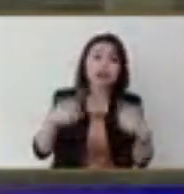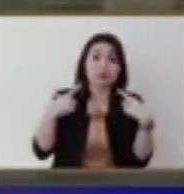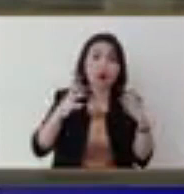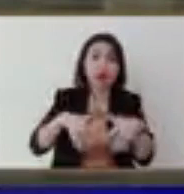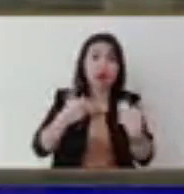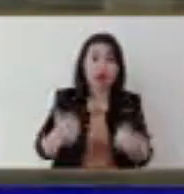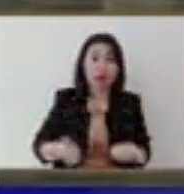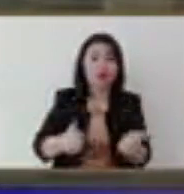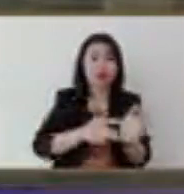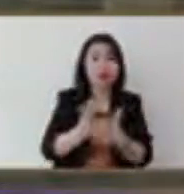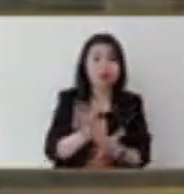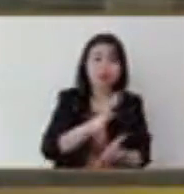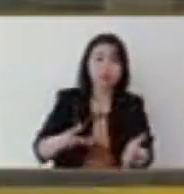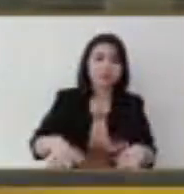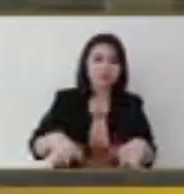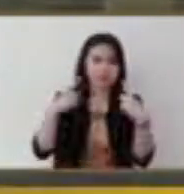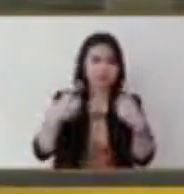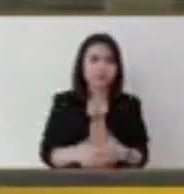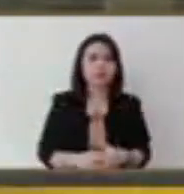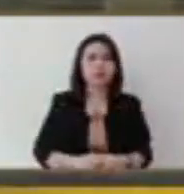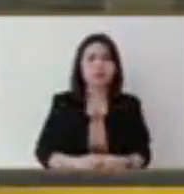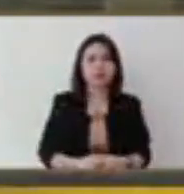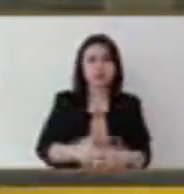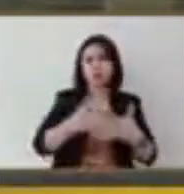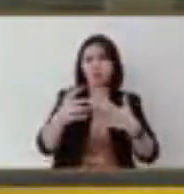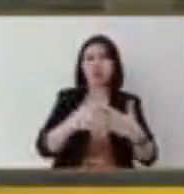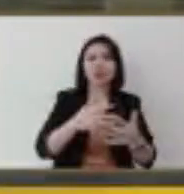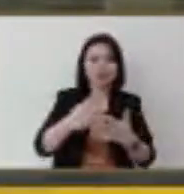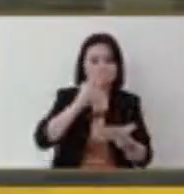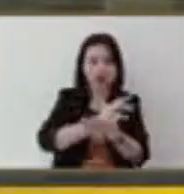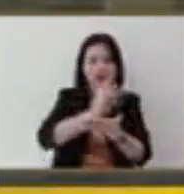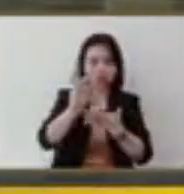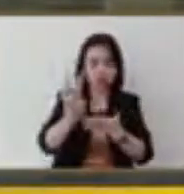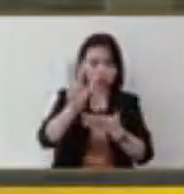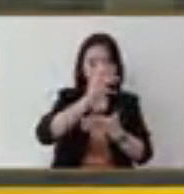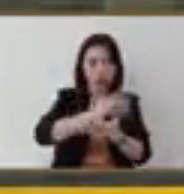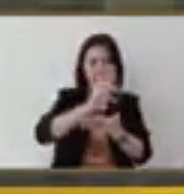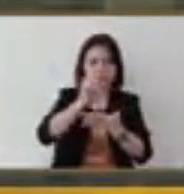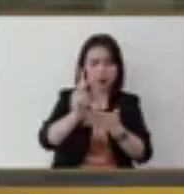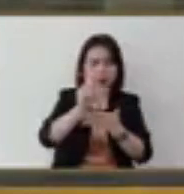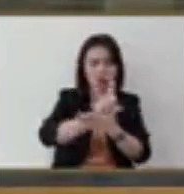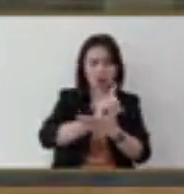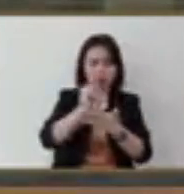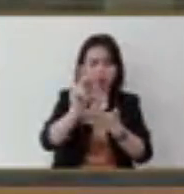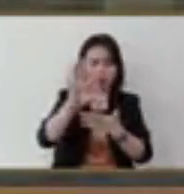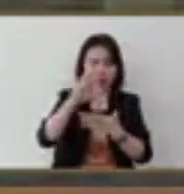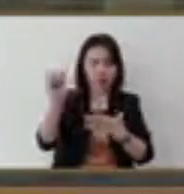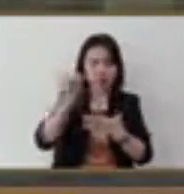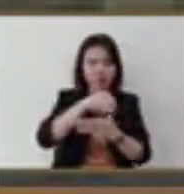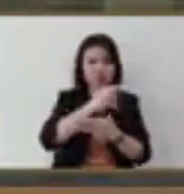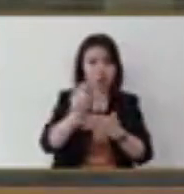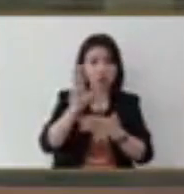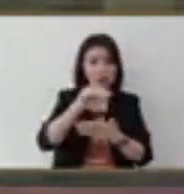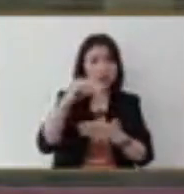Kung anong narinig ni Matthew, narinig ni Judas. Kung sinong nakasama ni Matthew, nakasama ni Judas. Pero bakit